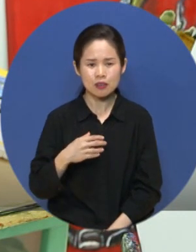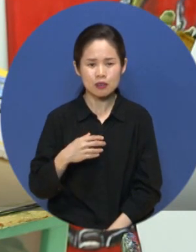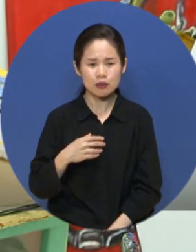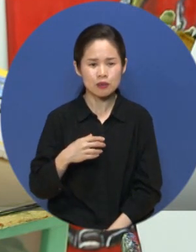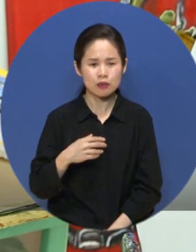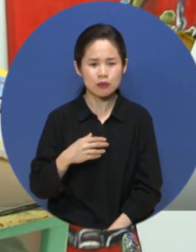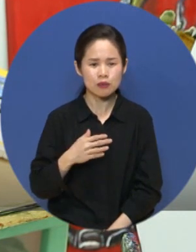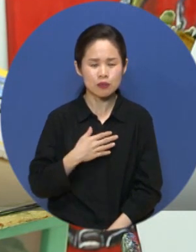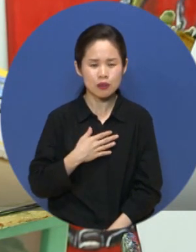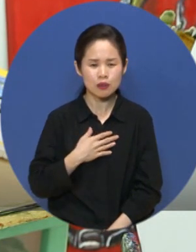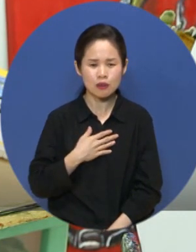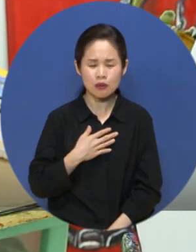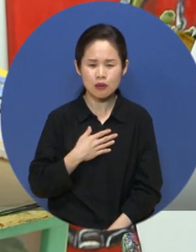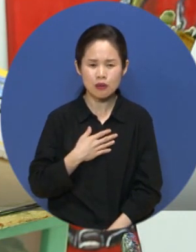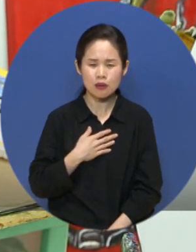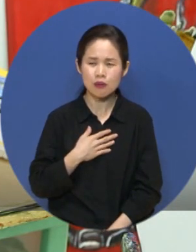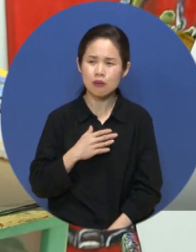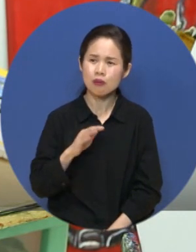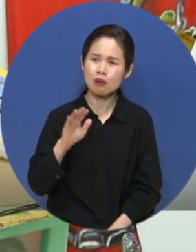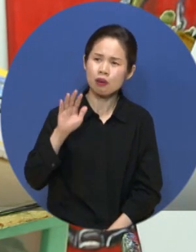아무것도